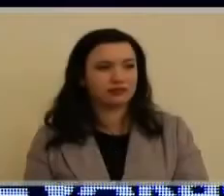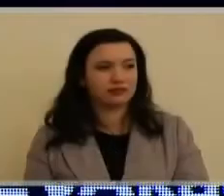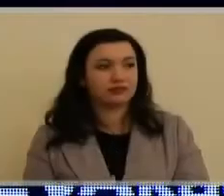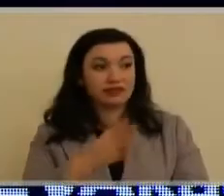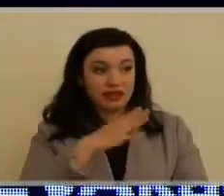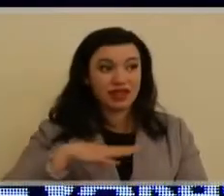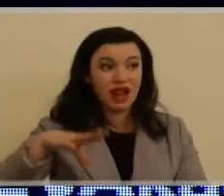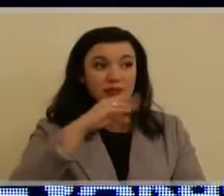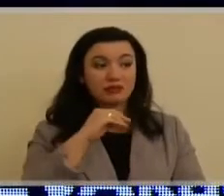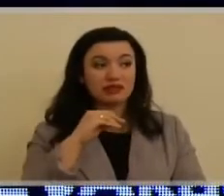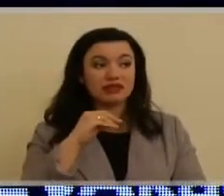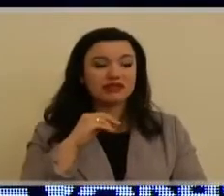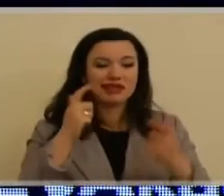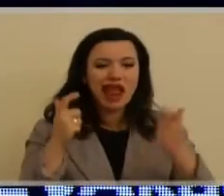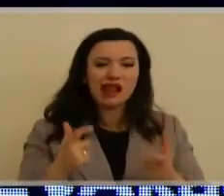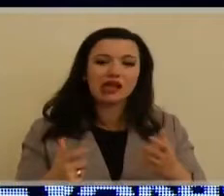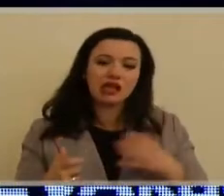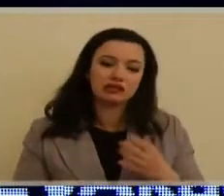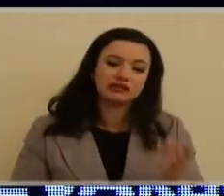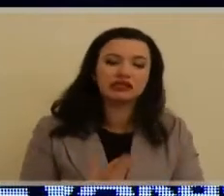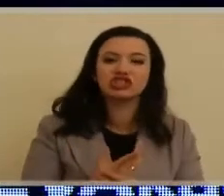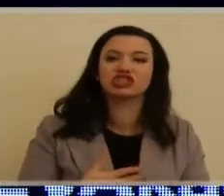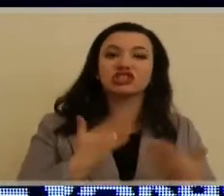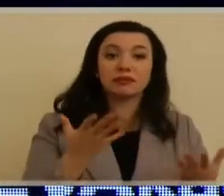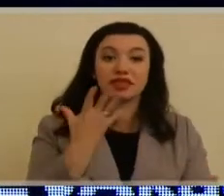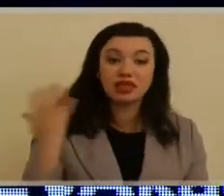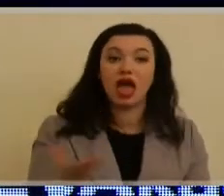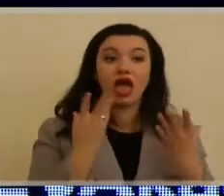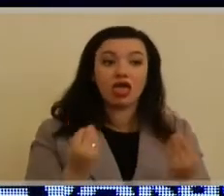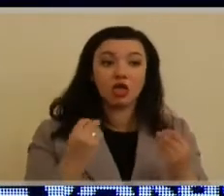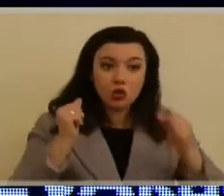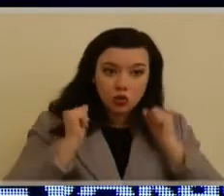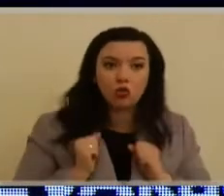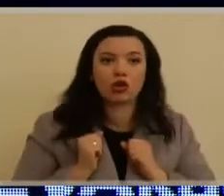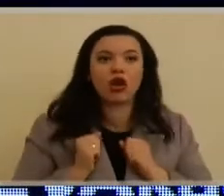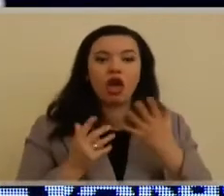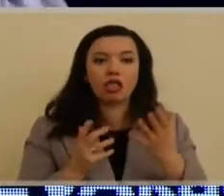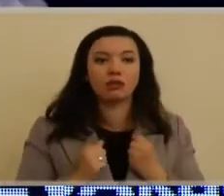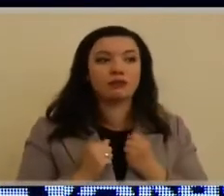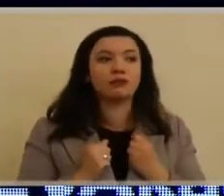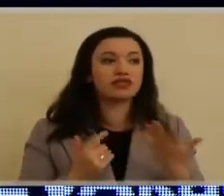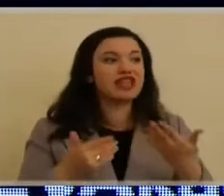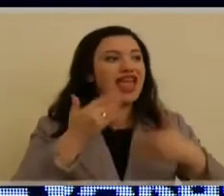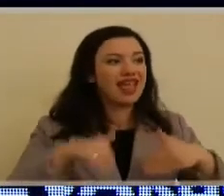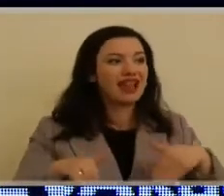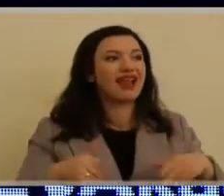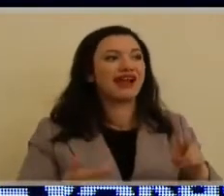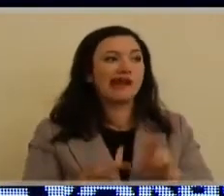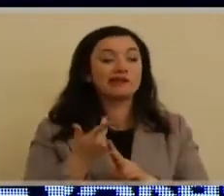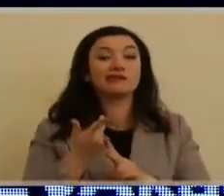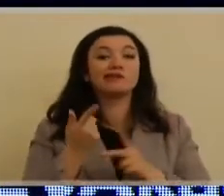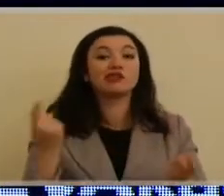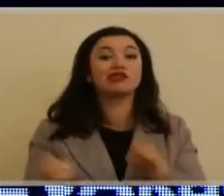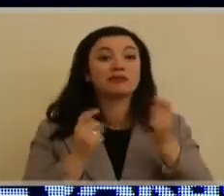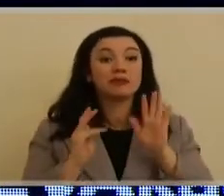Her birimiz konfor alanlarımızdan çıktık. Daha her birimiz ekstra yükler yüklendik. Nice engellilerle, badirelerle